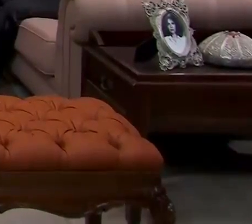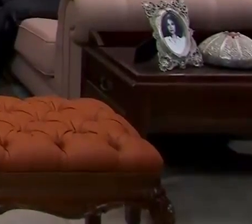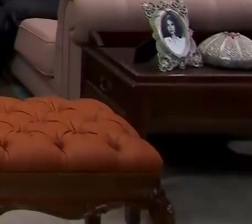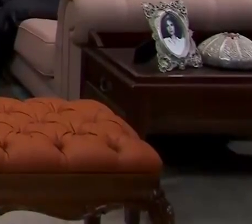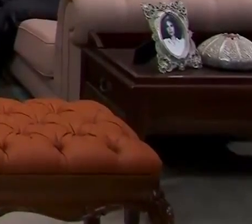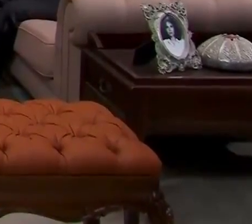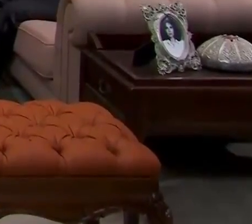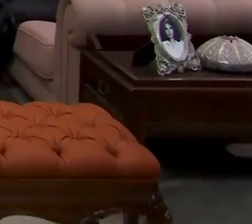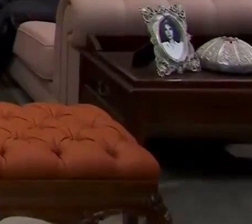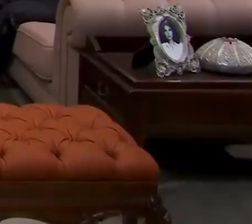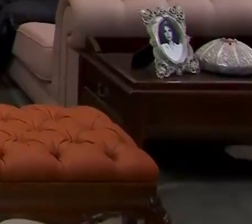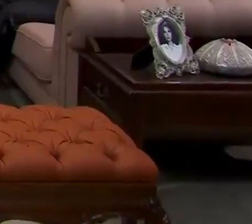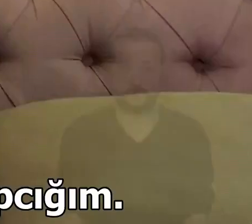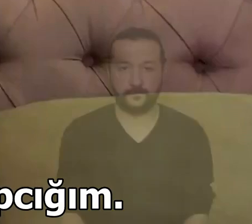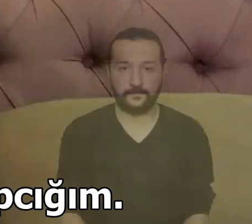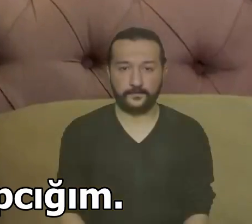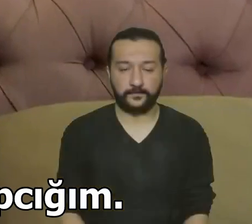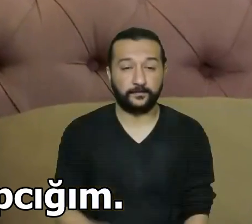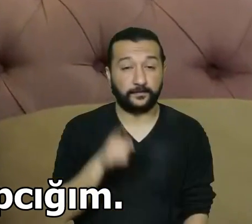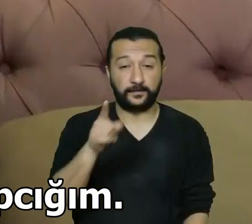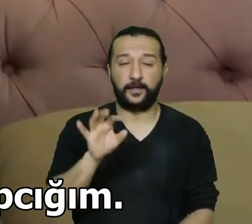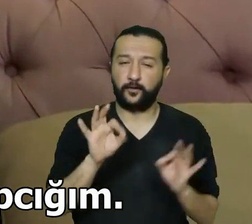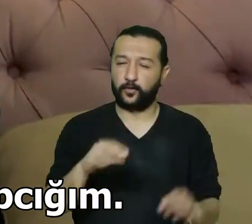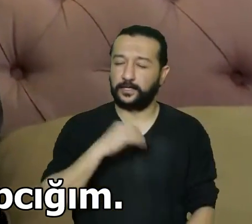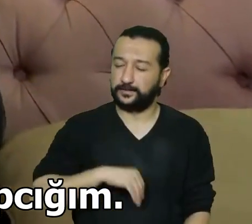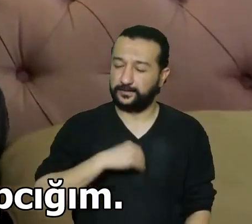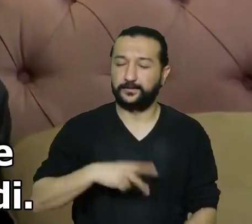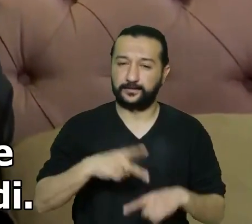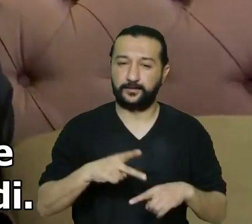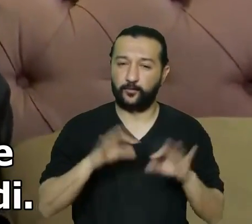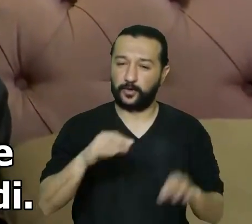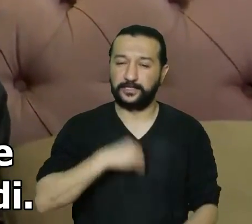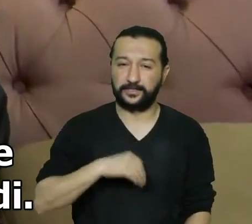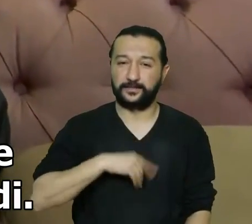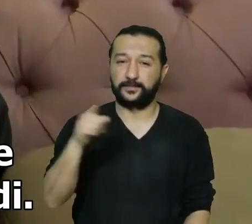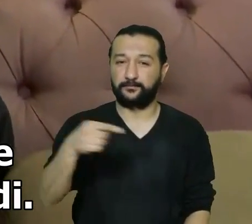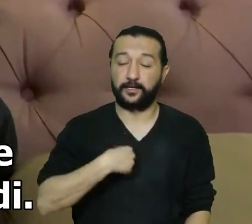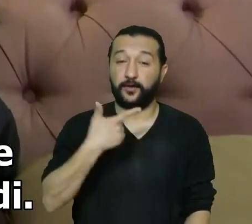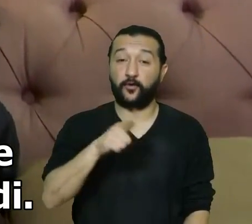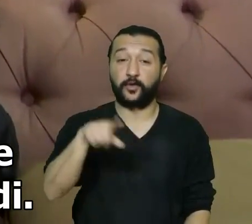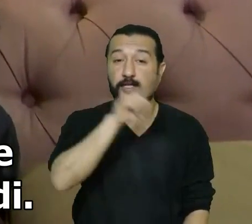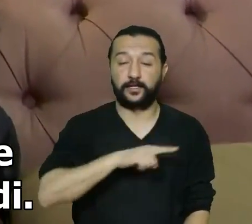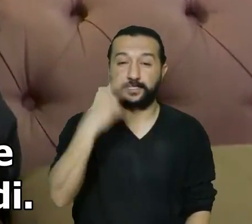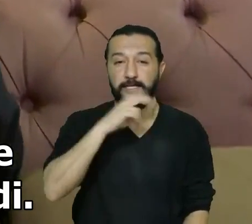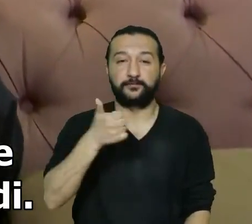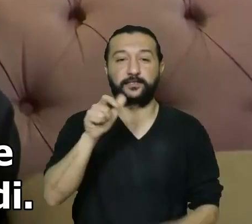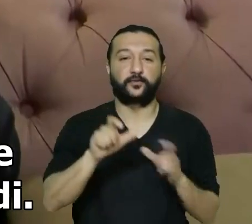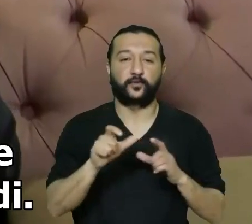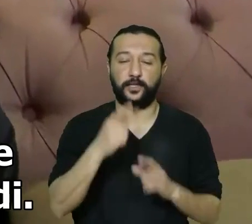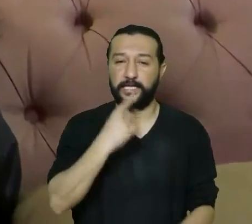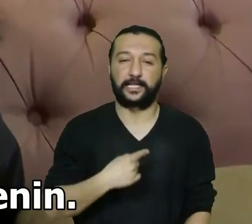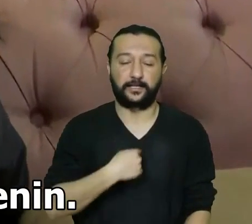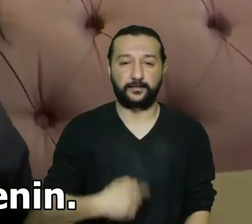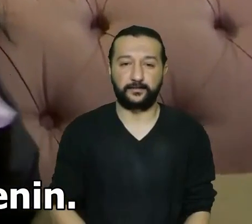diye ellerini kaldırıp babasına baktı. Sen öyle zan Zarp'cığım. Bu akıyı da şarkı biliyor Şükrü